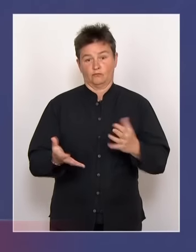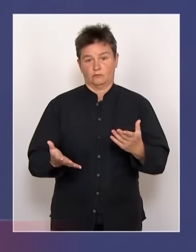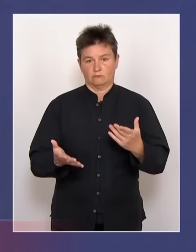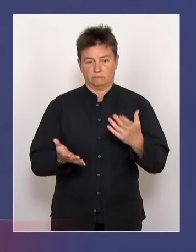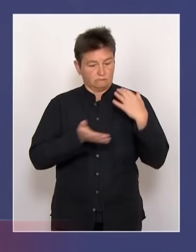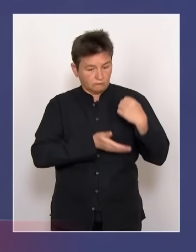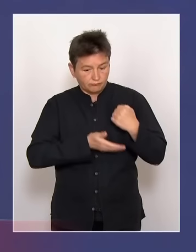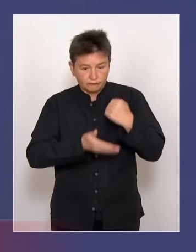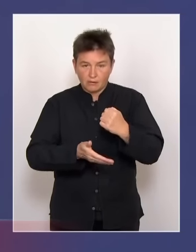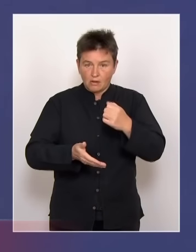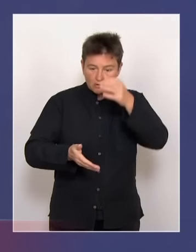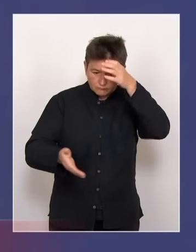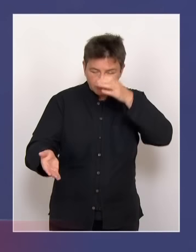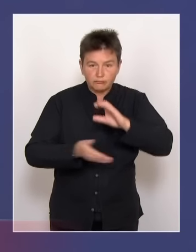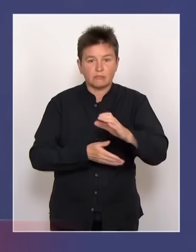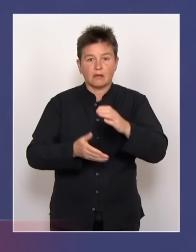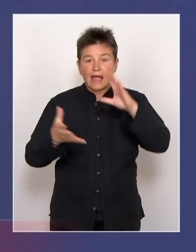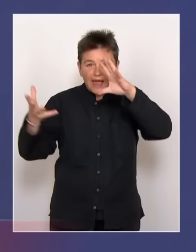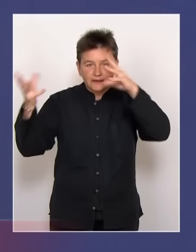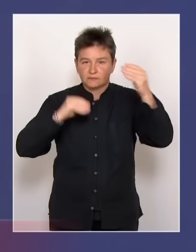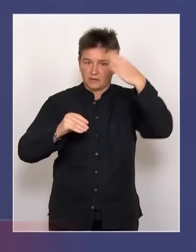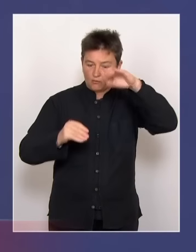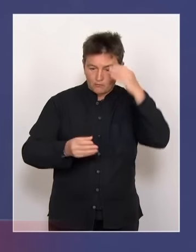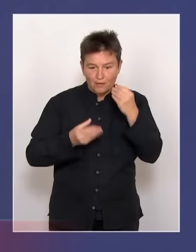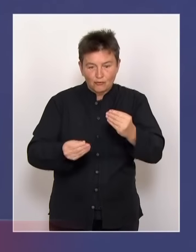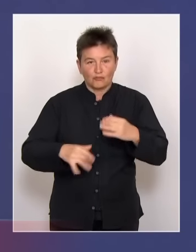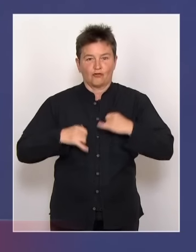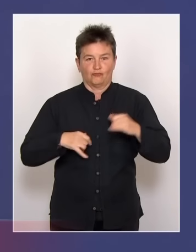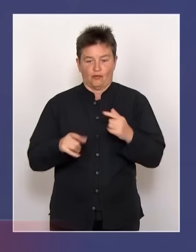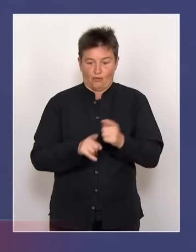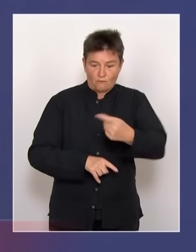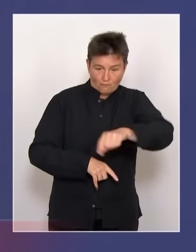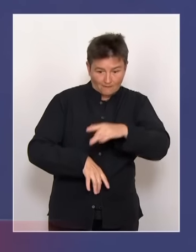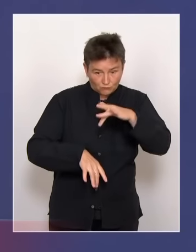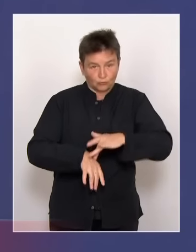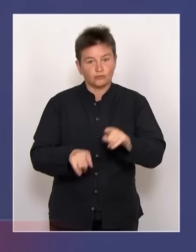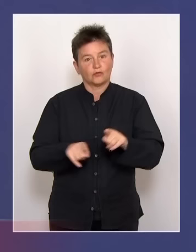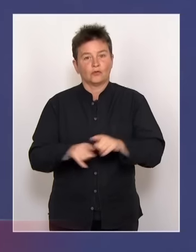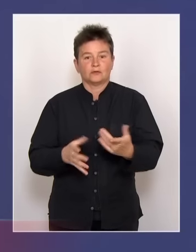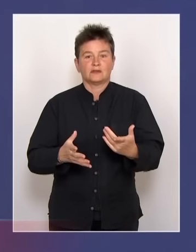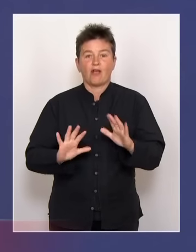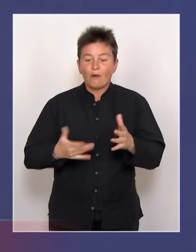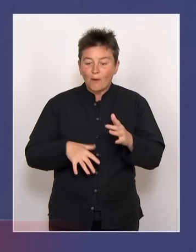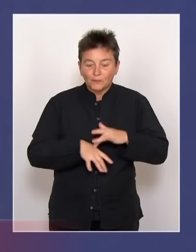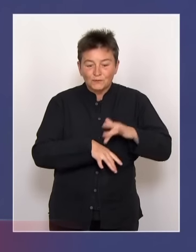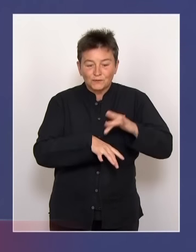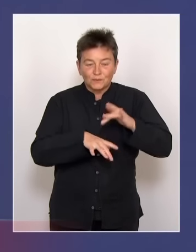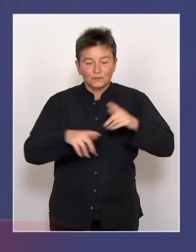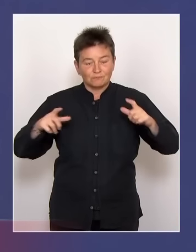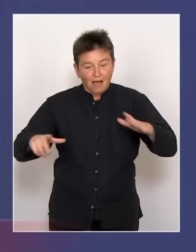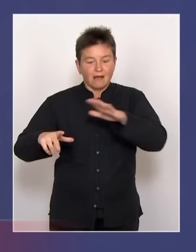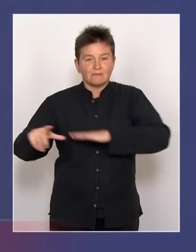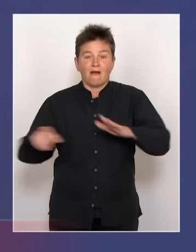transmettre l'esprit européen aux jeunes générations c'est aussi leur donner l'occasion de faire l'expérience sensible de notre continent c'est-à-dire